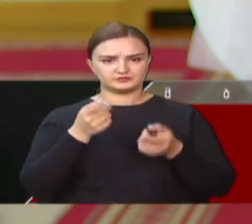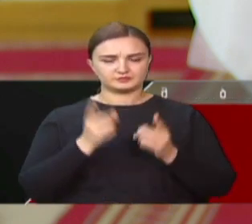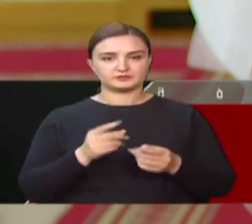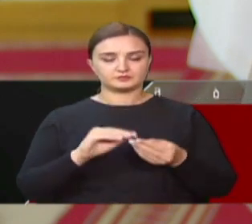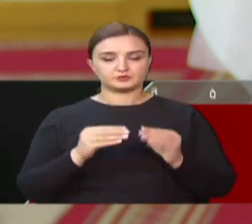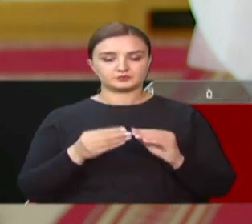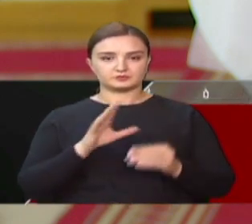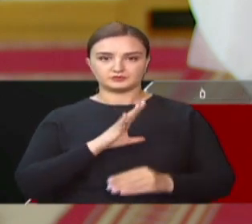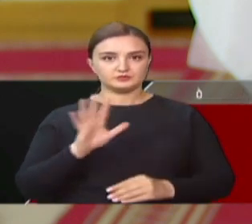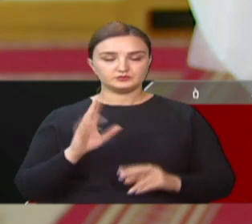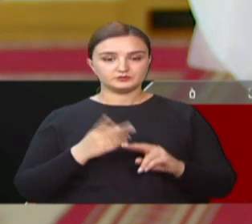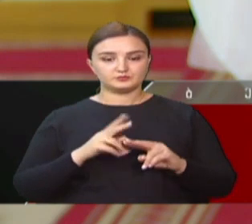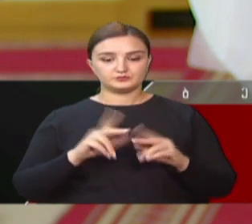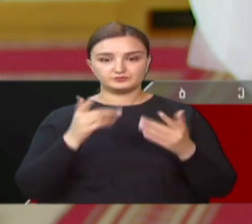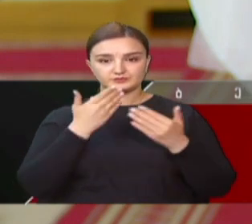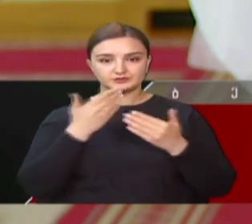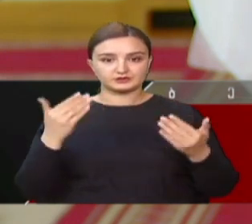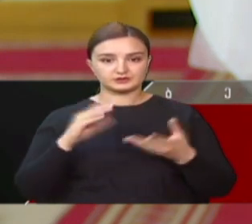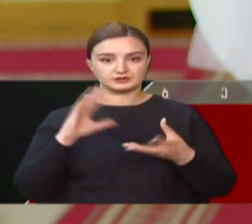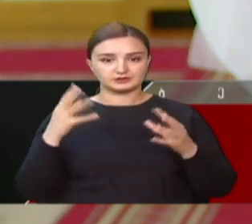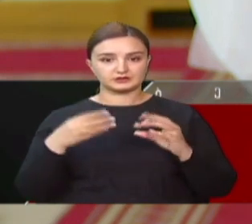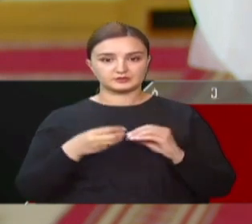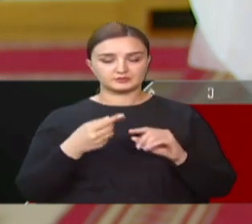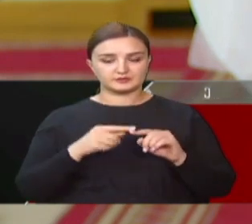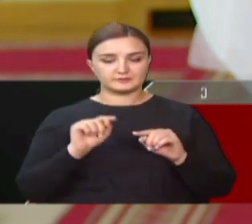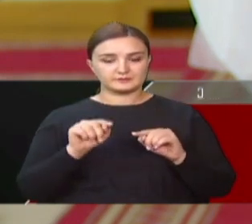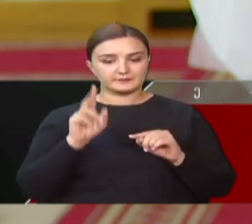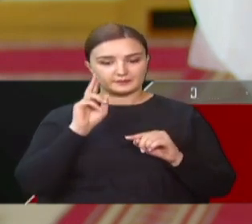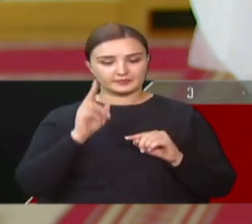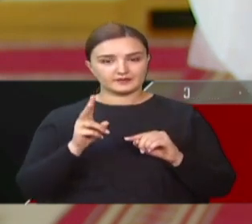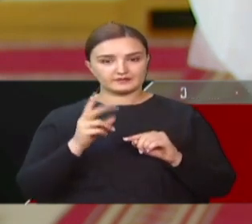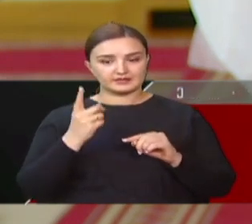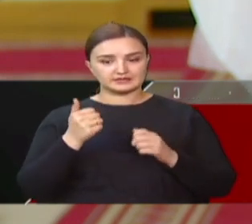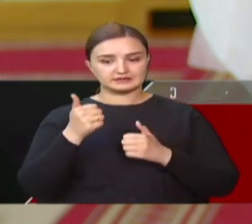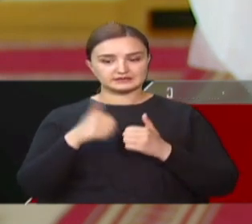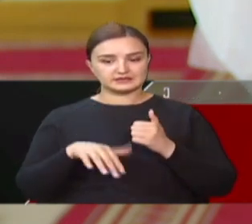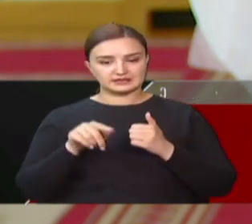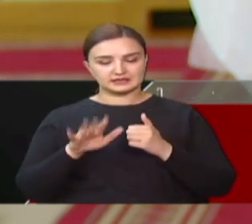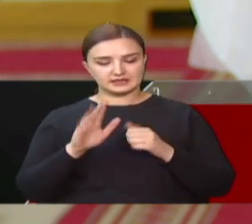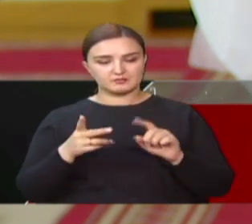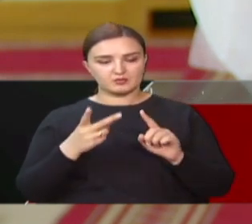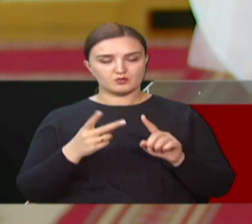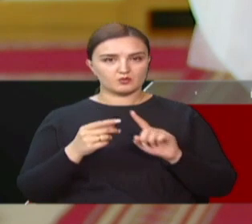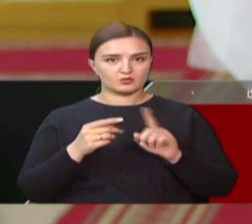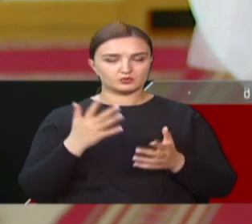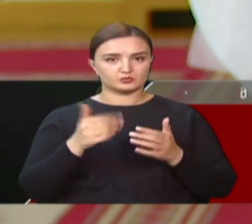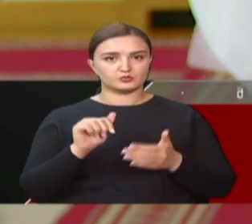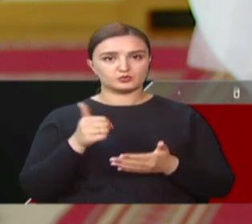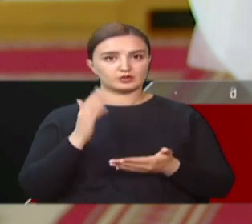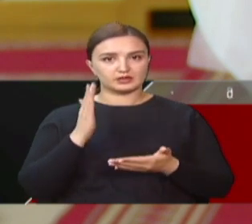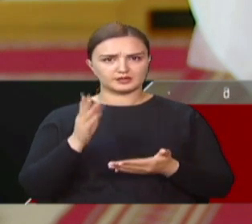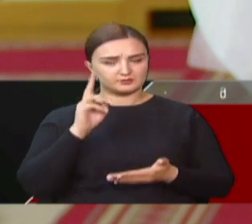არ ქონდა. ამიტომ საბოლოო ჯამში აი არ ვიცი ხა ეს ერთი ცენტრი შეიკრება, ორი ცენტრი შეიკრება თუ როგორ იქნება,